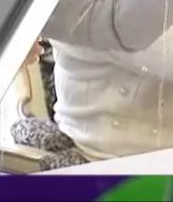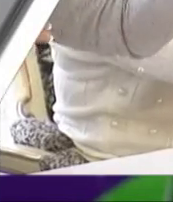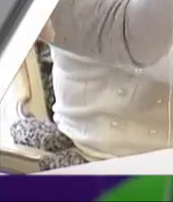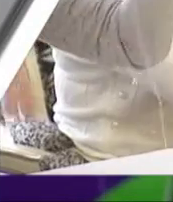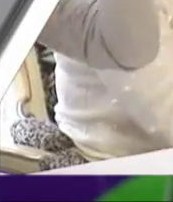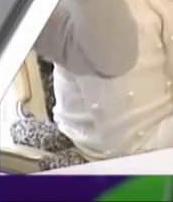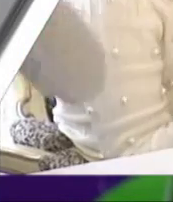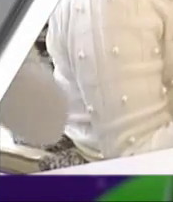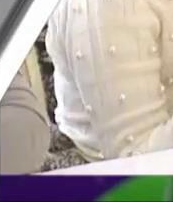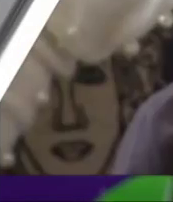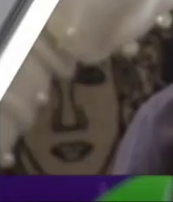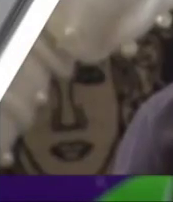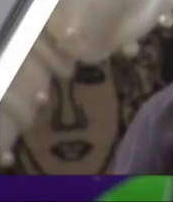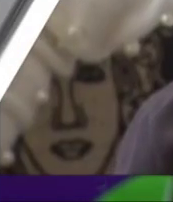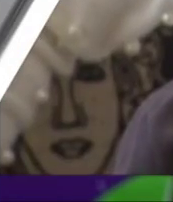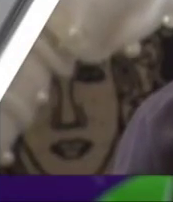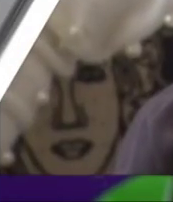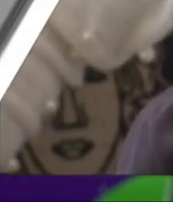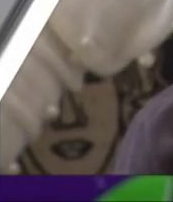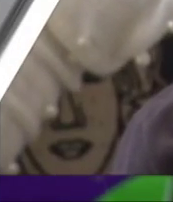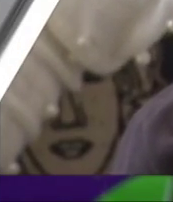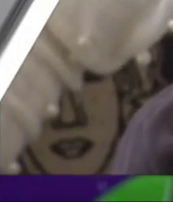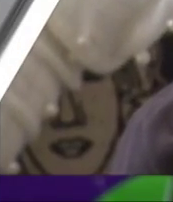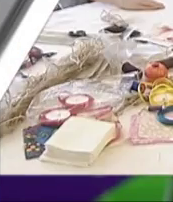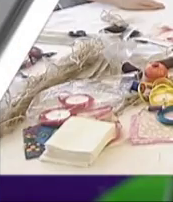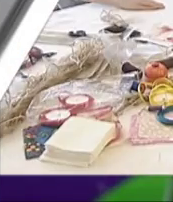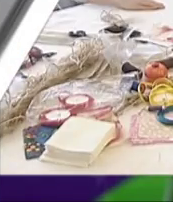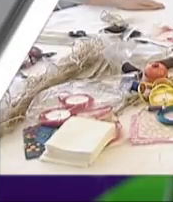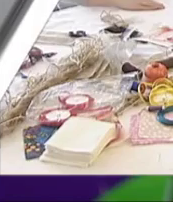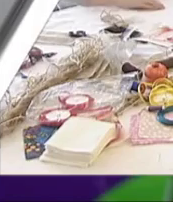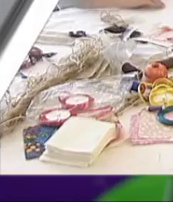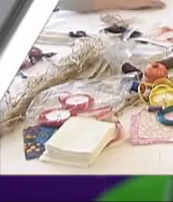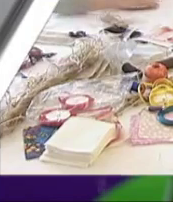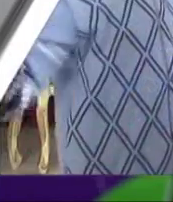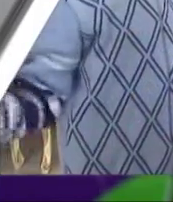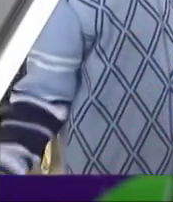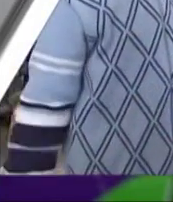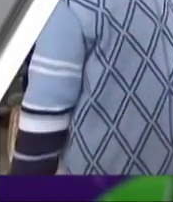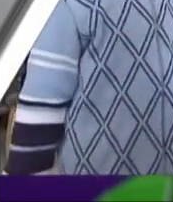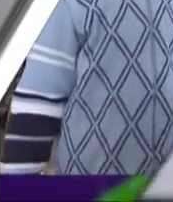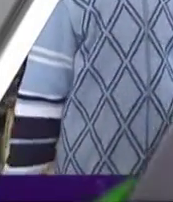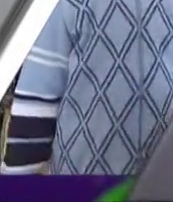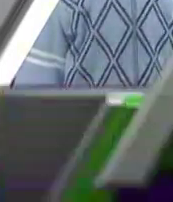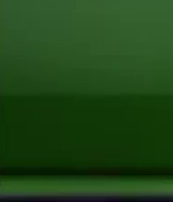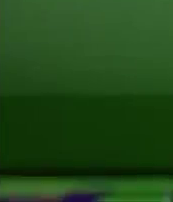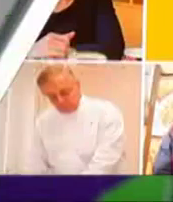Сьогодні день боротьби з рідкісними генетичними захворюваннями. Наскільки забезпечені хворі діти ліками від держави?